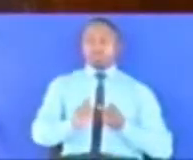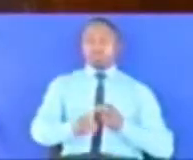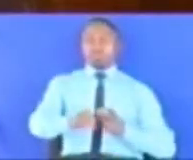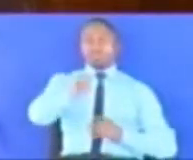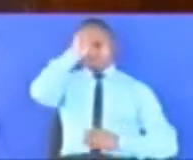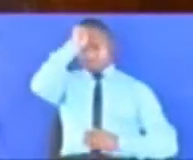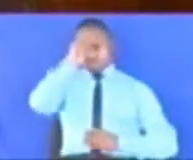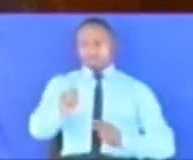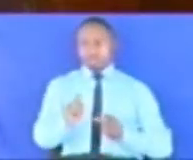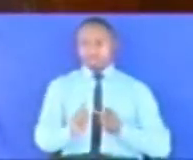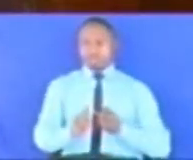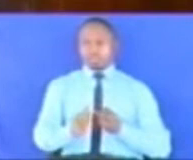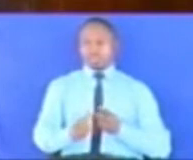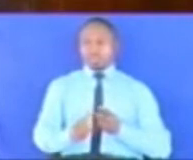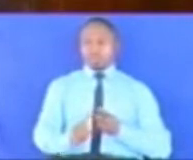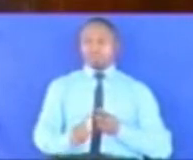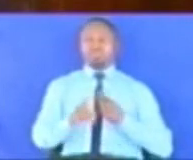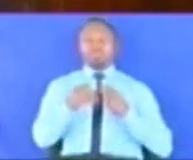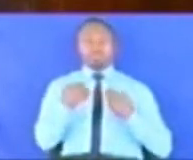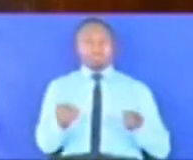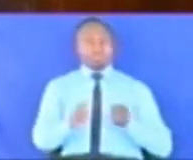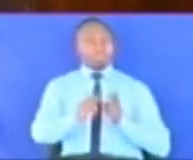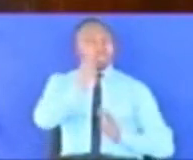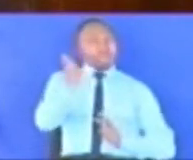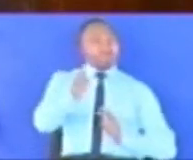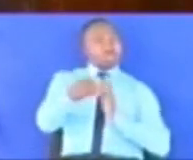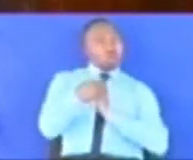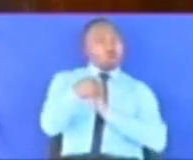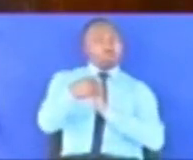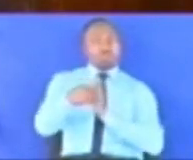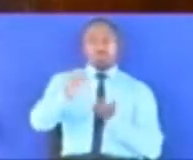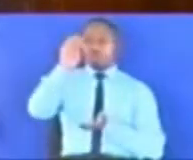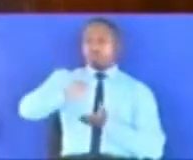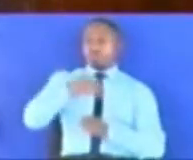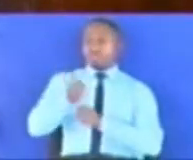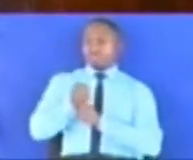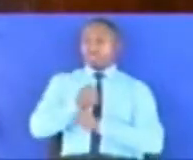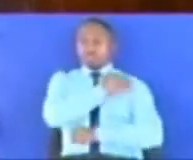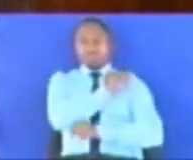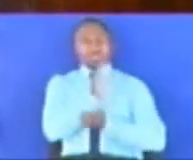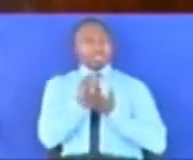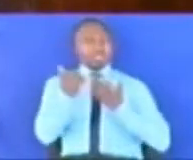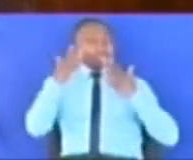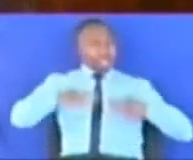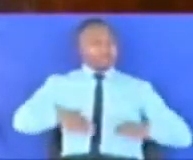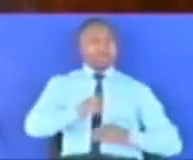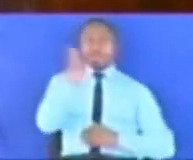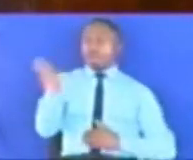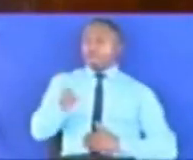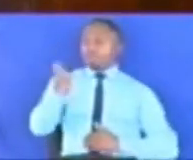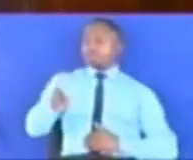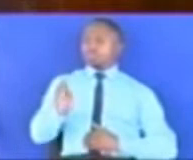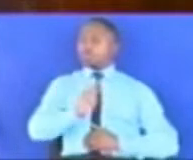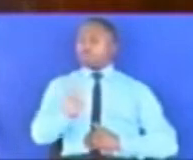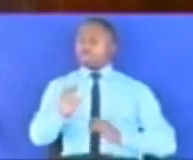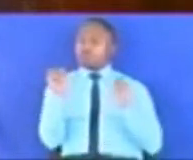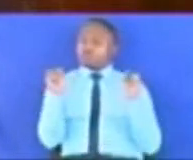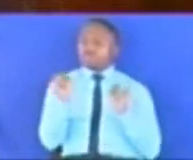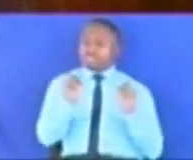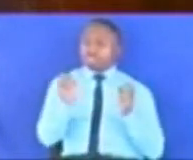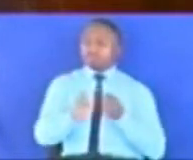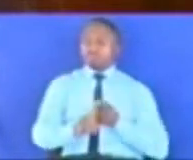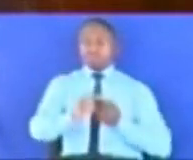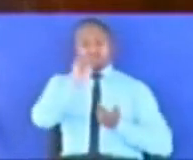katika mkoa wetu wa Pwani, halmashauri inayoongoza kwa uhaba wa watumishi wa sekta ya afya ni halmashauri ya wilaya ya Rufiji